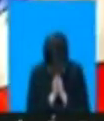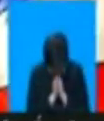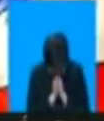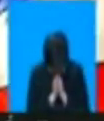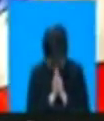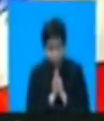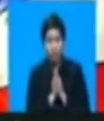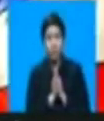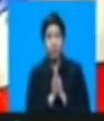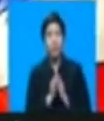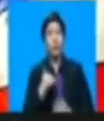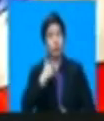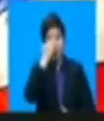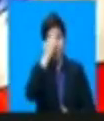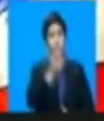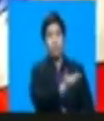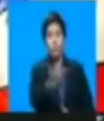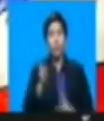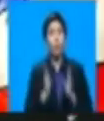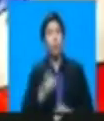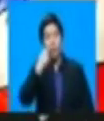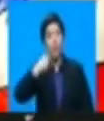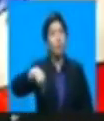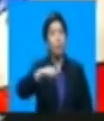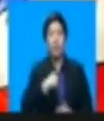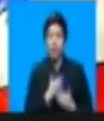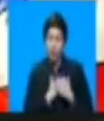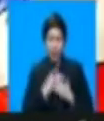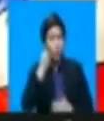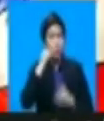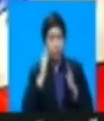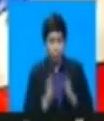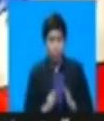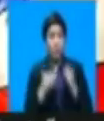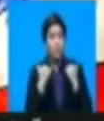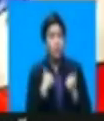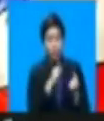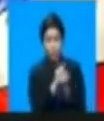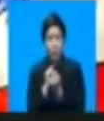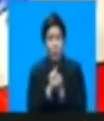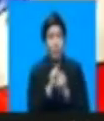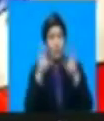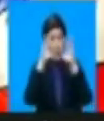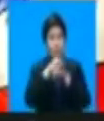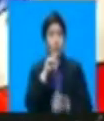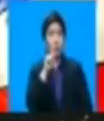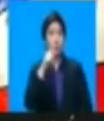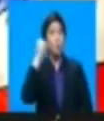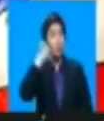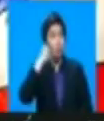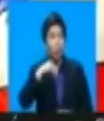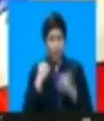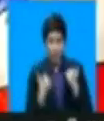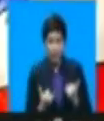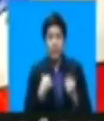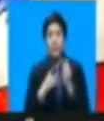พลเอกประยุทธ์จันทร์โอชานายกรัฐมนตรีและหัวหน้าคสช.กล่าวในรายการคืนความสุขให้คนในชาติออกอากาศทางสถานีโทรทัศน์รวม